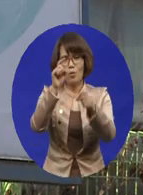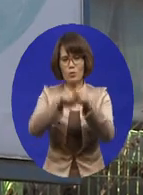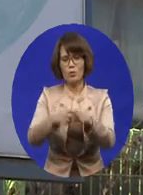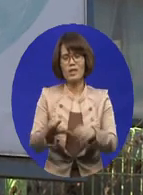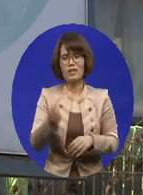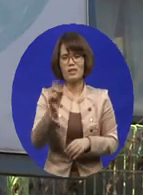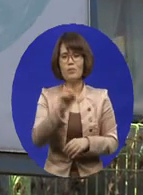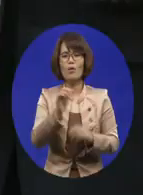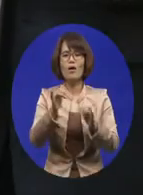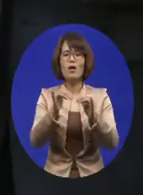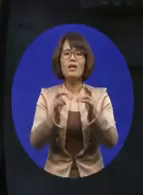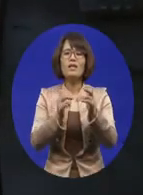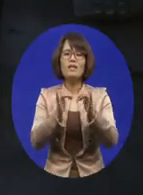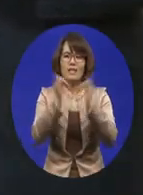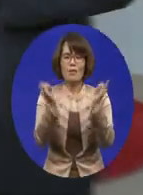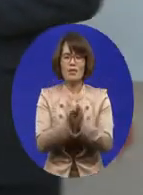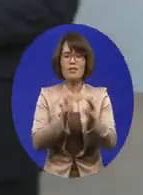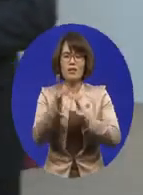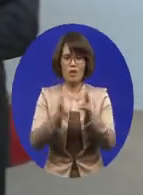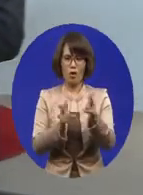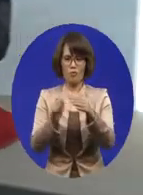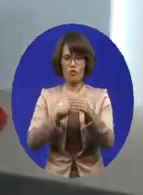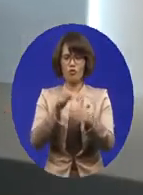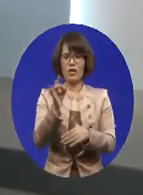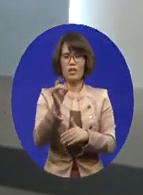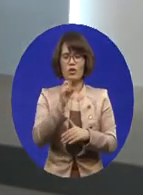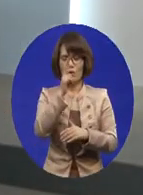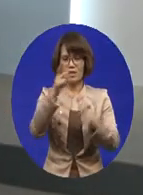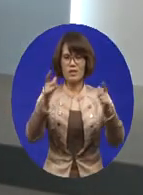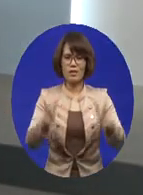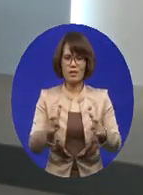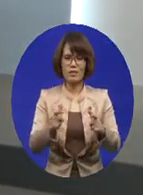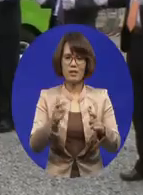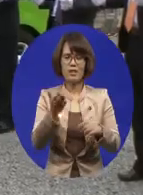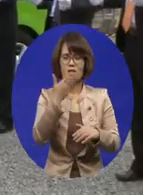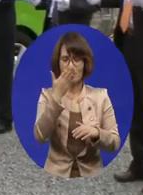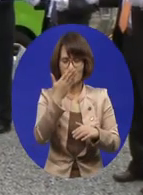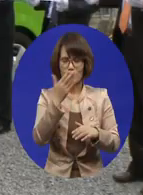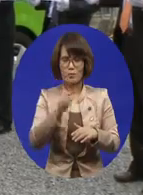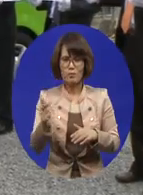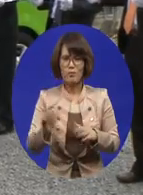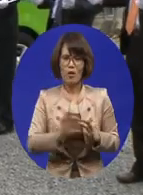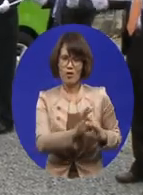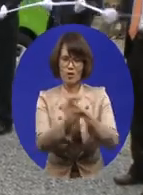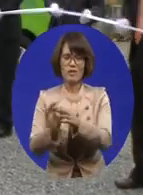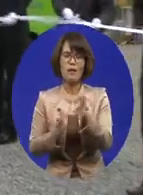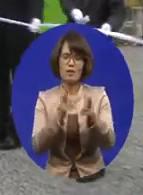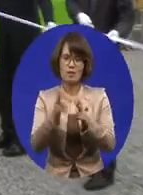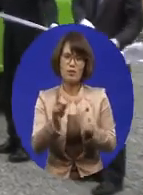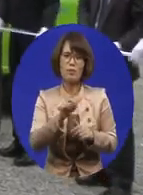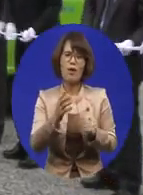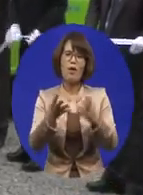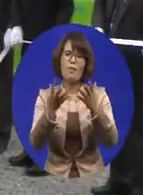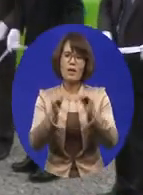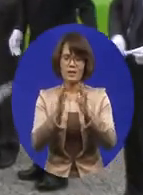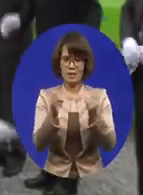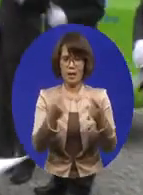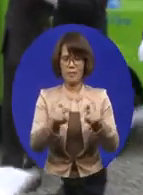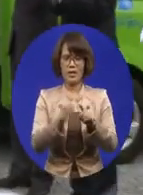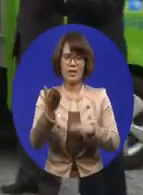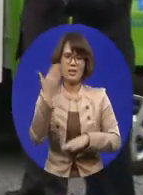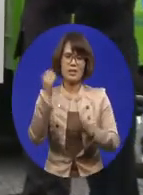사회적 기업. 그 중에 하나로서 용인시에서 식품 연결 사업을 추진해오던 여럿이 함께가 지난